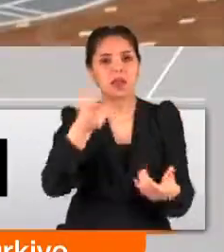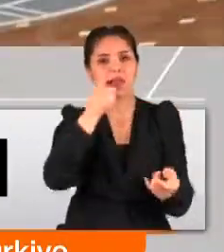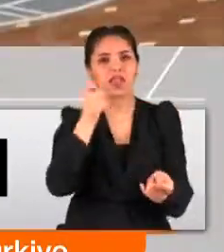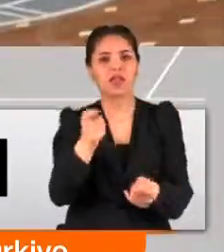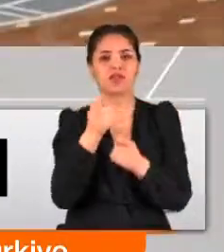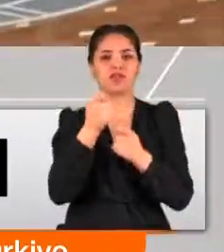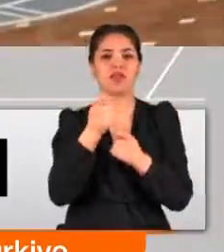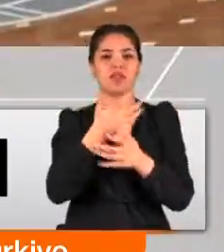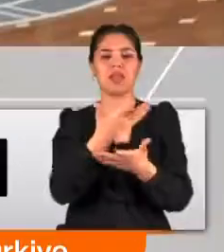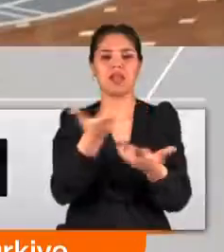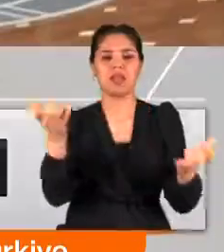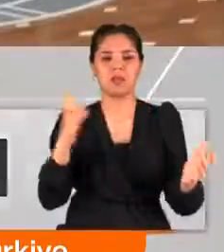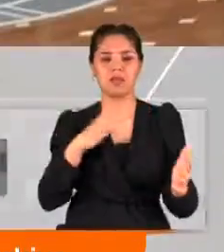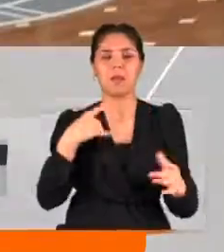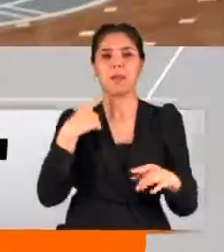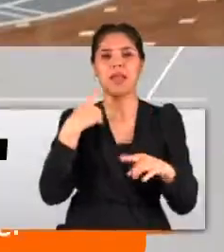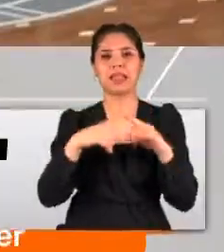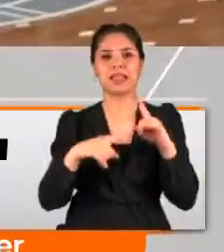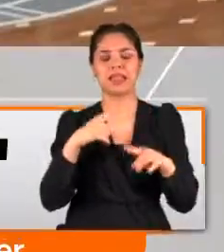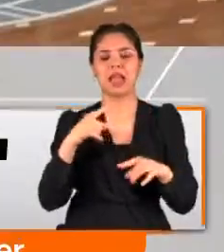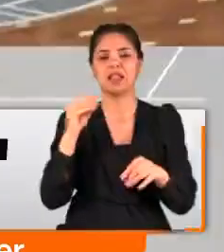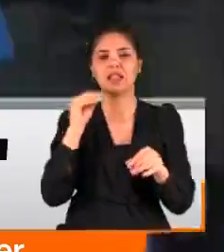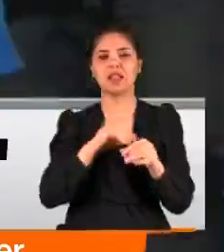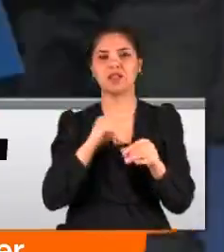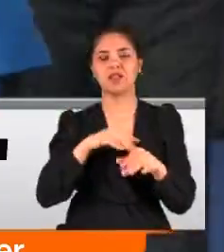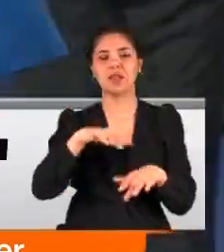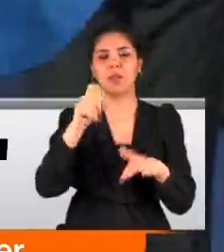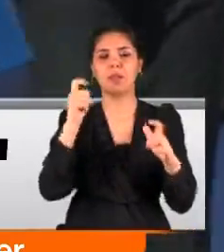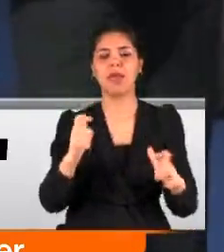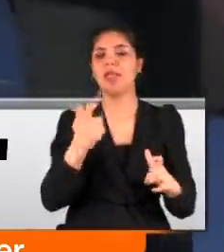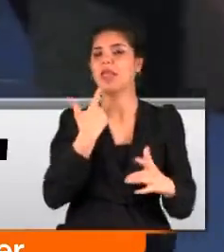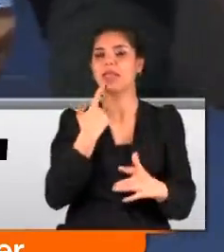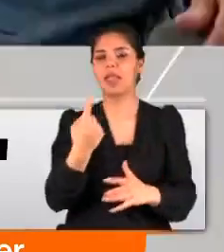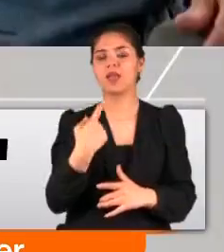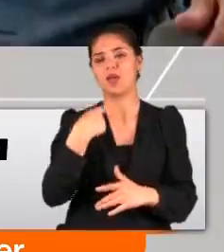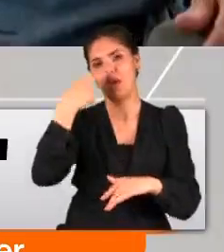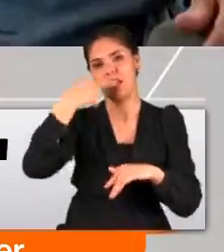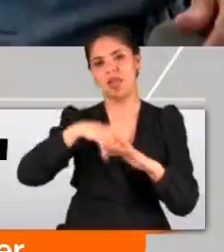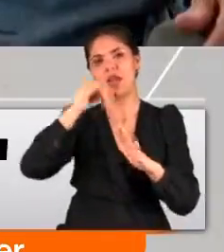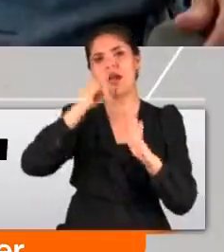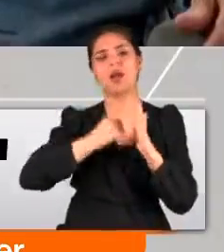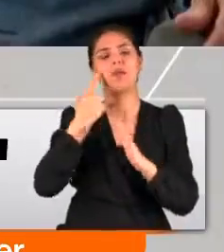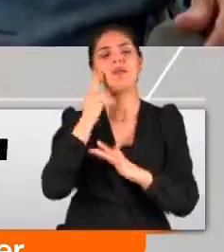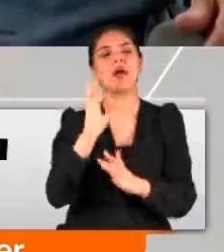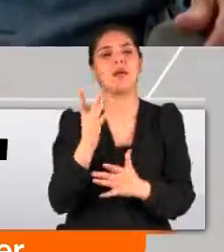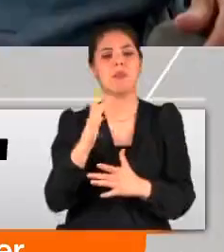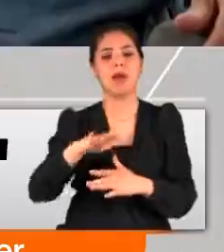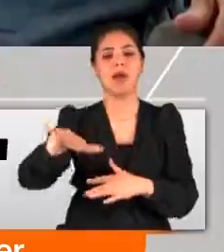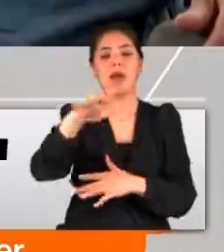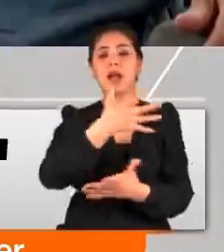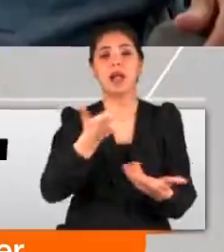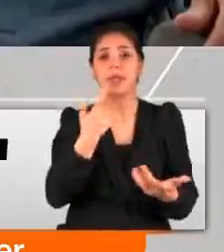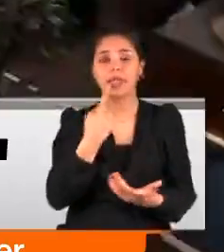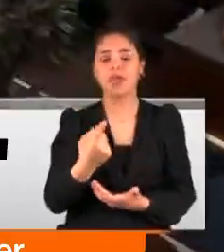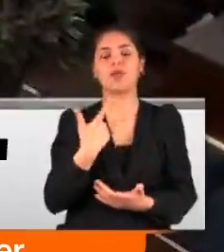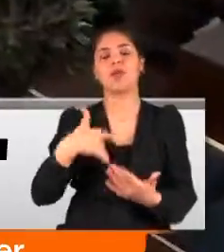zaten konuşuyor. Ben de siyasette meydanların diline çok inanırım. Böyle anketlere falan pek inanmam. Meydanların dili neyse o bizim